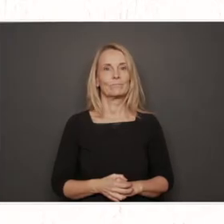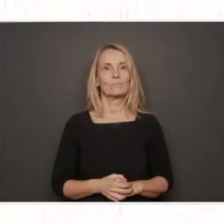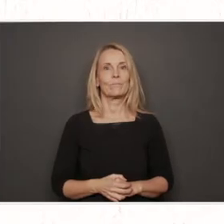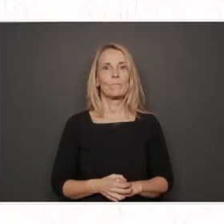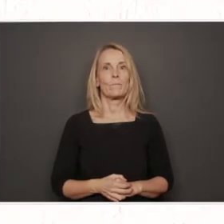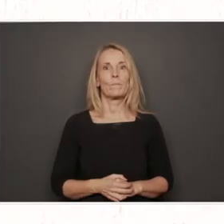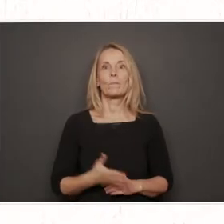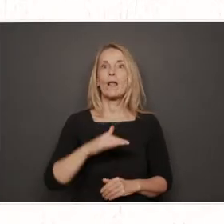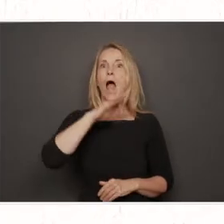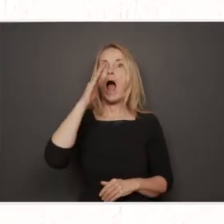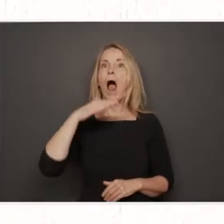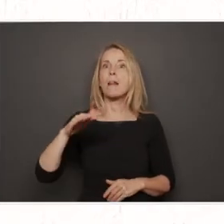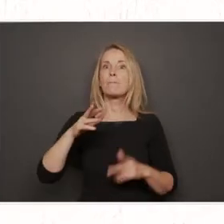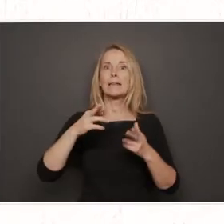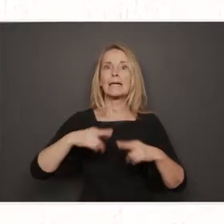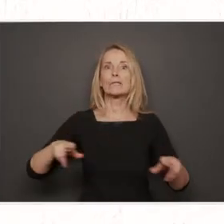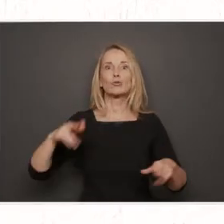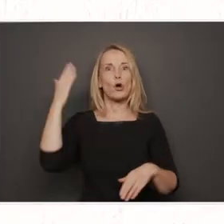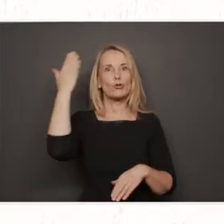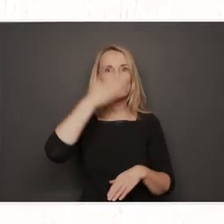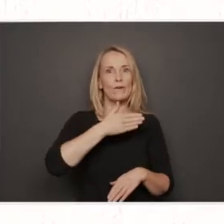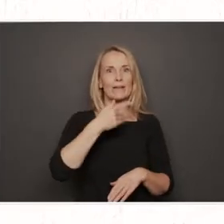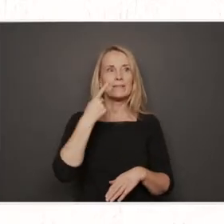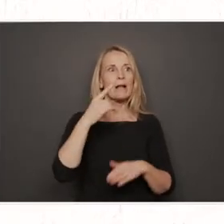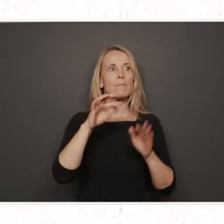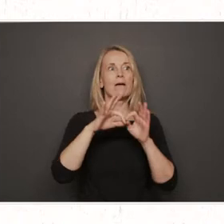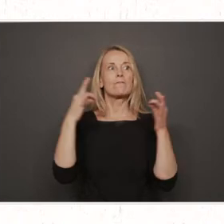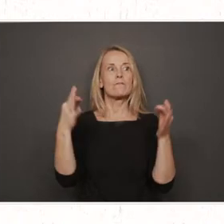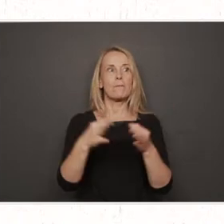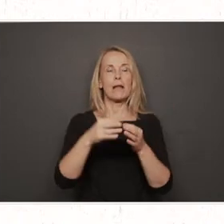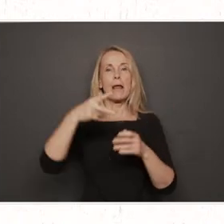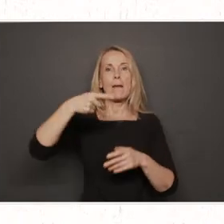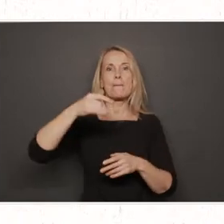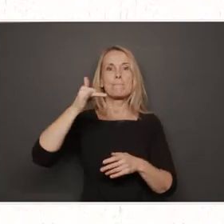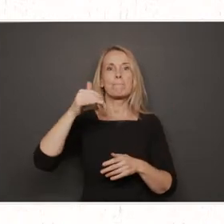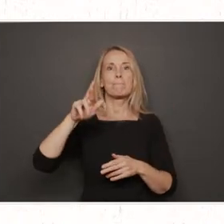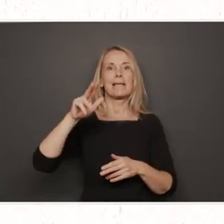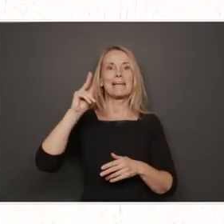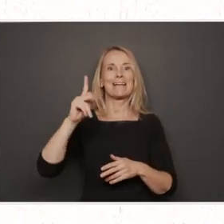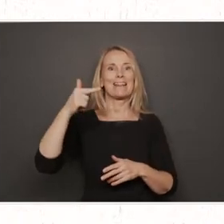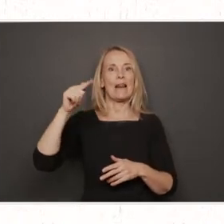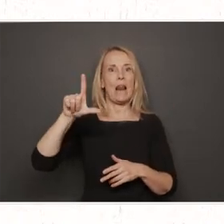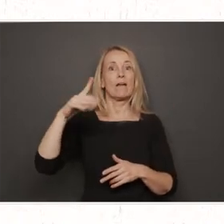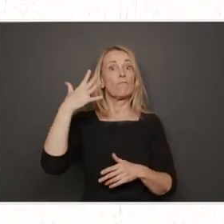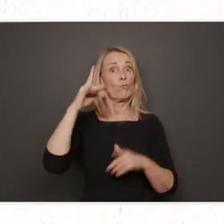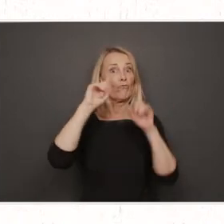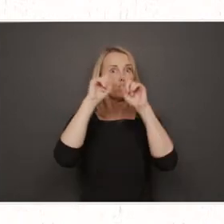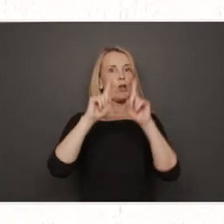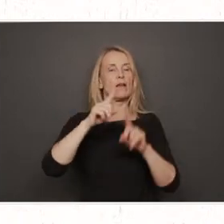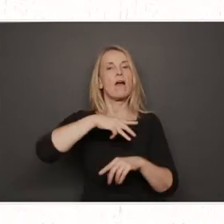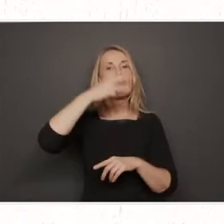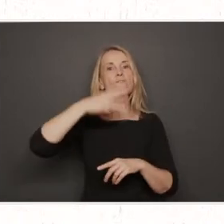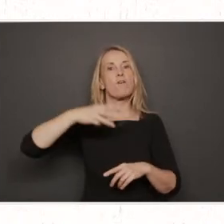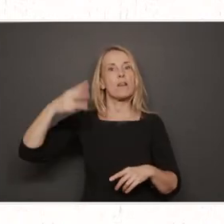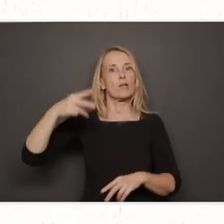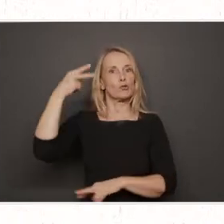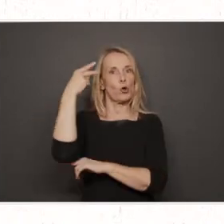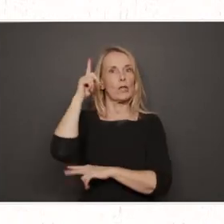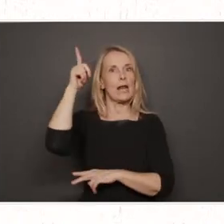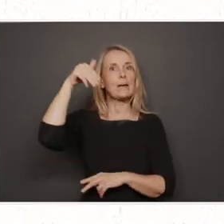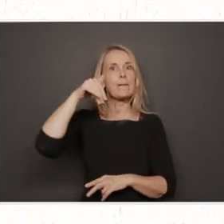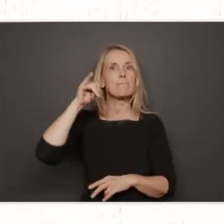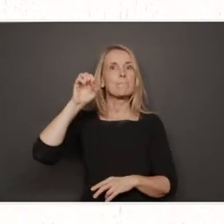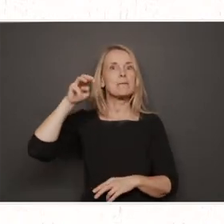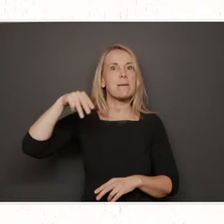Das Alpenresort Schwarz wird von der Familie Birktl geführt und ist ein 5-Sterne-Wellness-Hotel in Mirming.